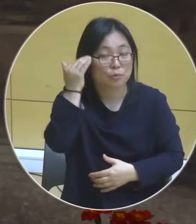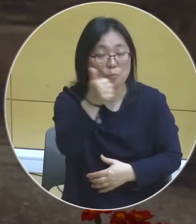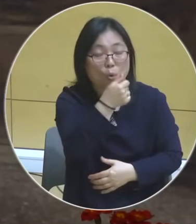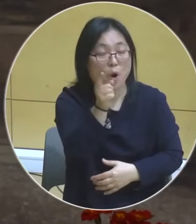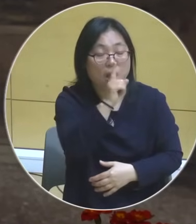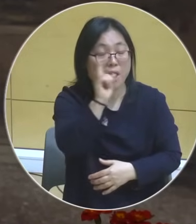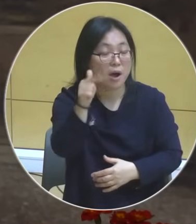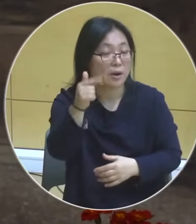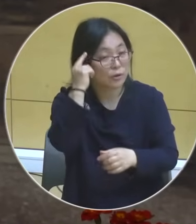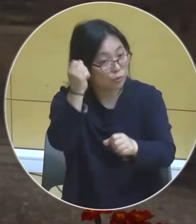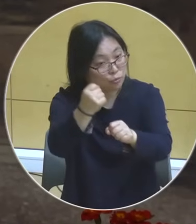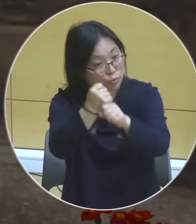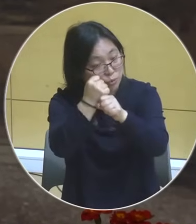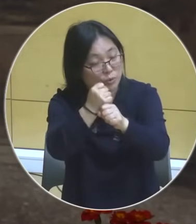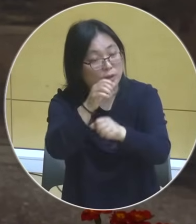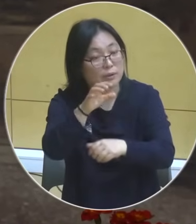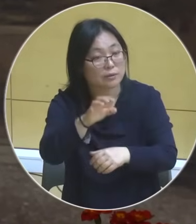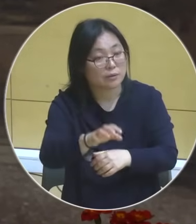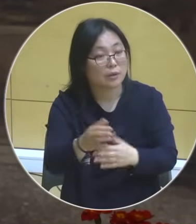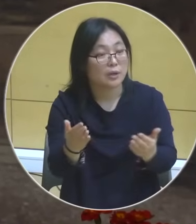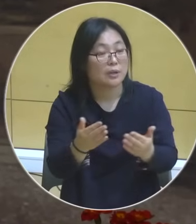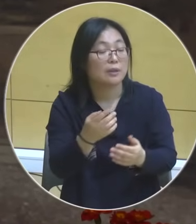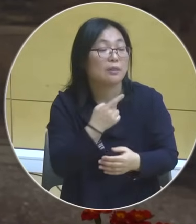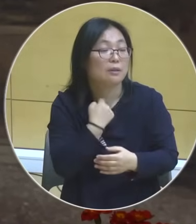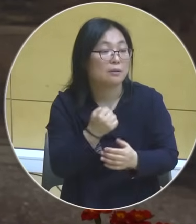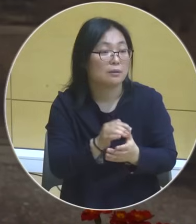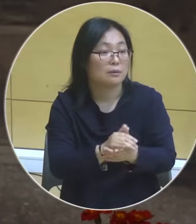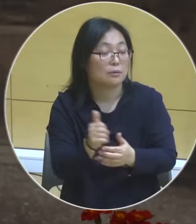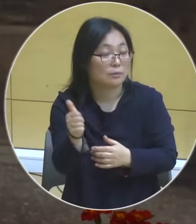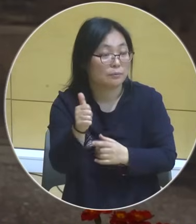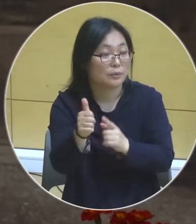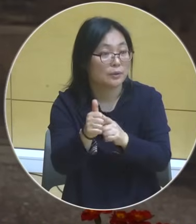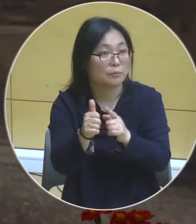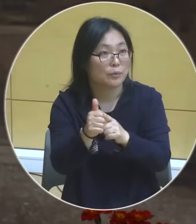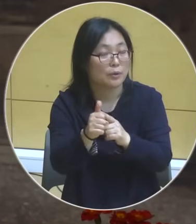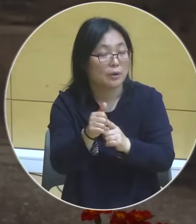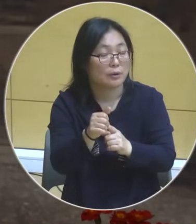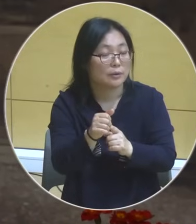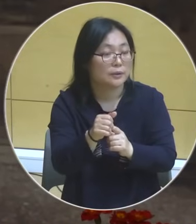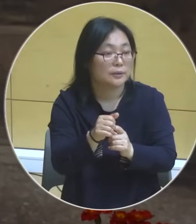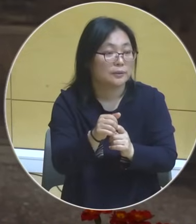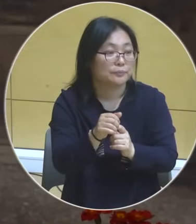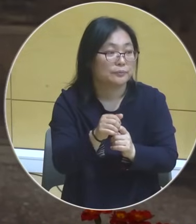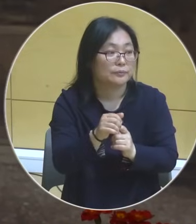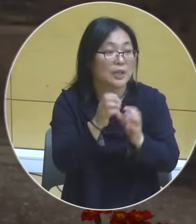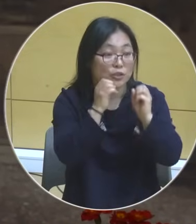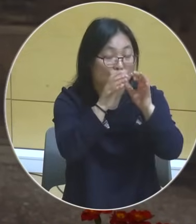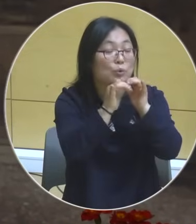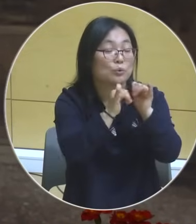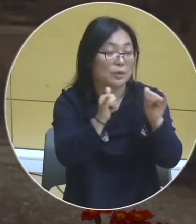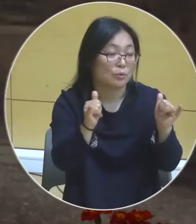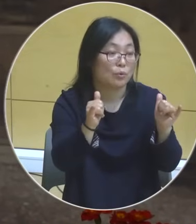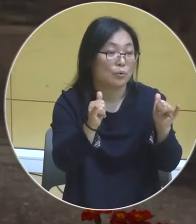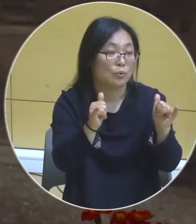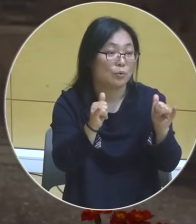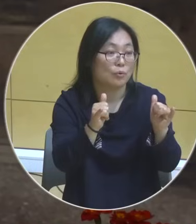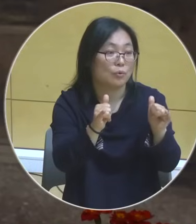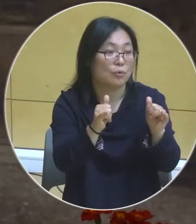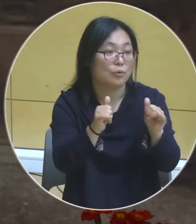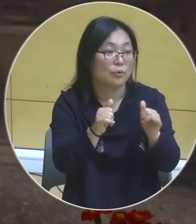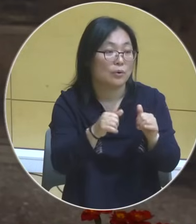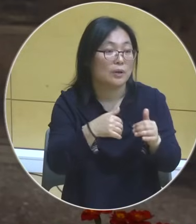한국화학연구소에 있으면서 하나님의 은혜를 받고 연변과기대에 선교사로